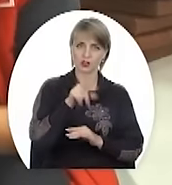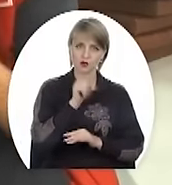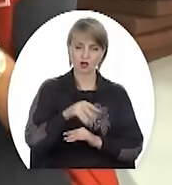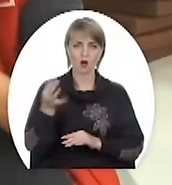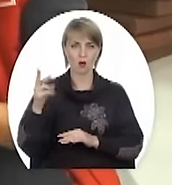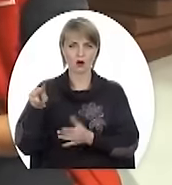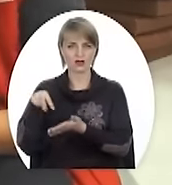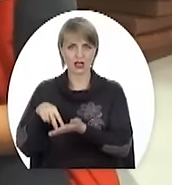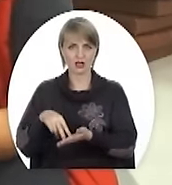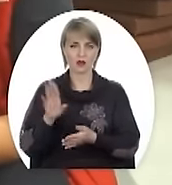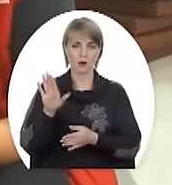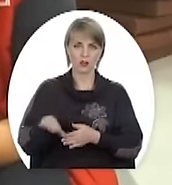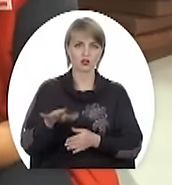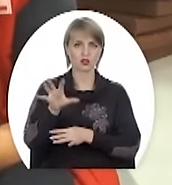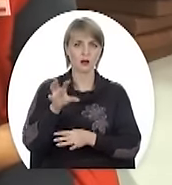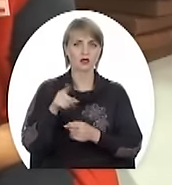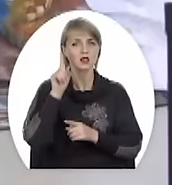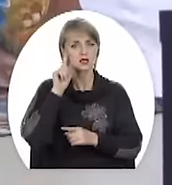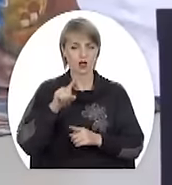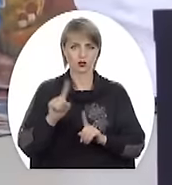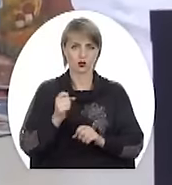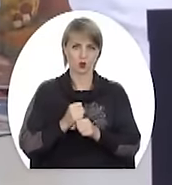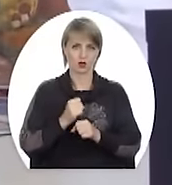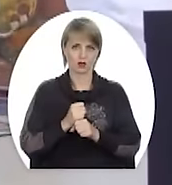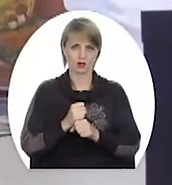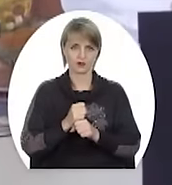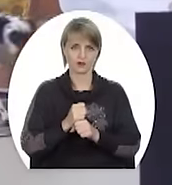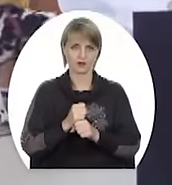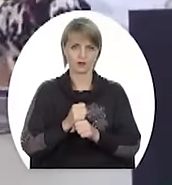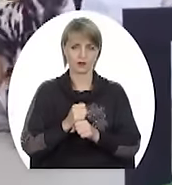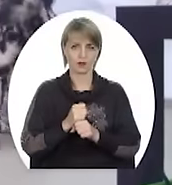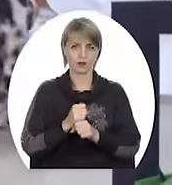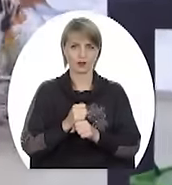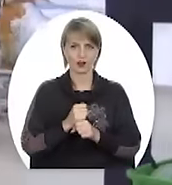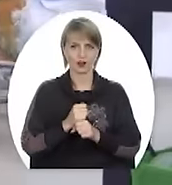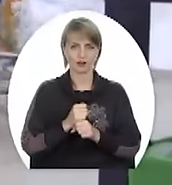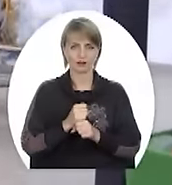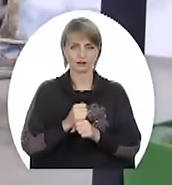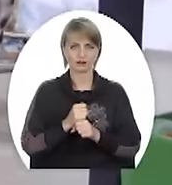Оля, встань, положи собаку». То есть они уже знают, что делать. Голди!